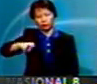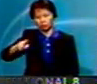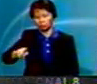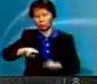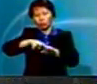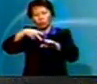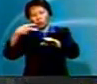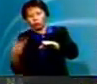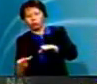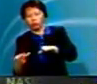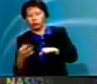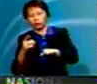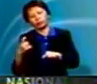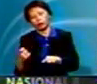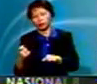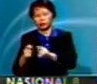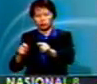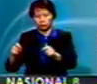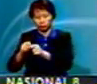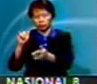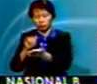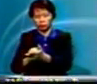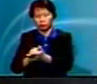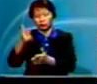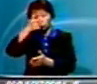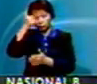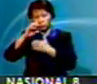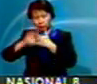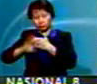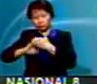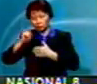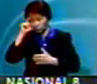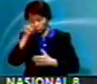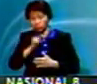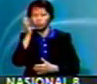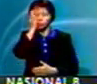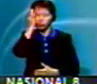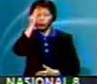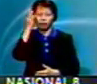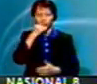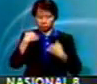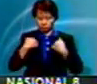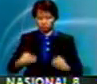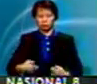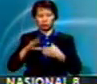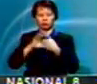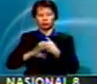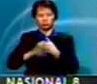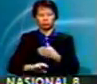tercampak keluar dari lori dan meninggal dunia di tempat kejadian akibat cedera parah di kepala dan badan.